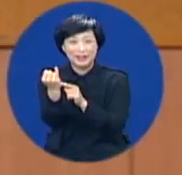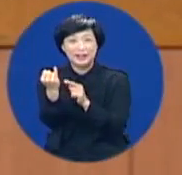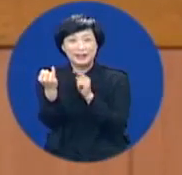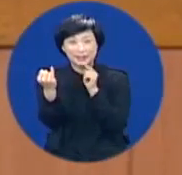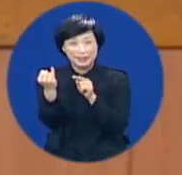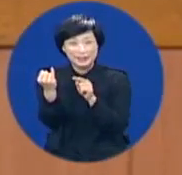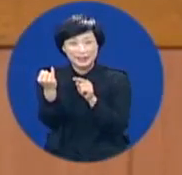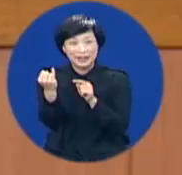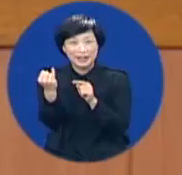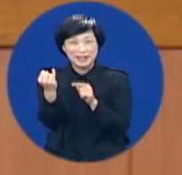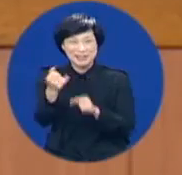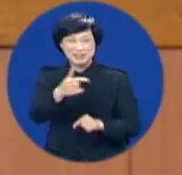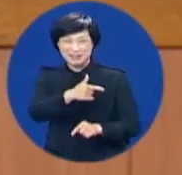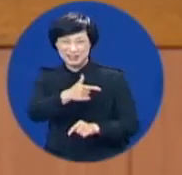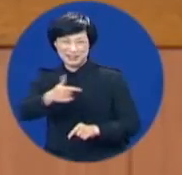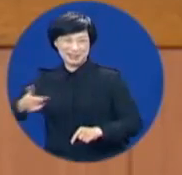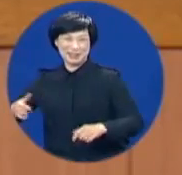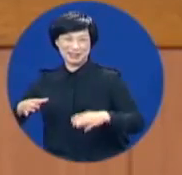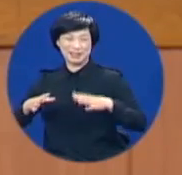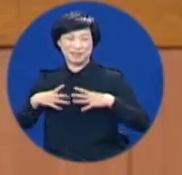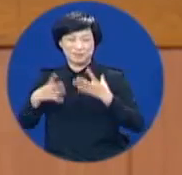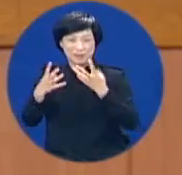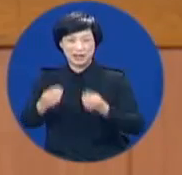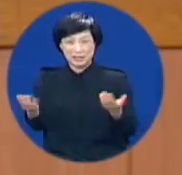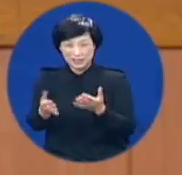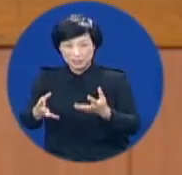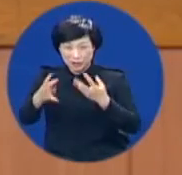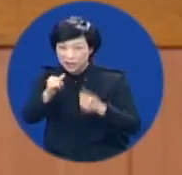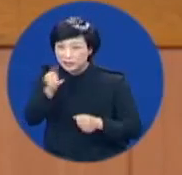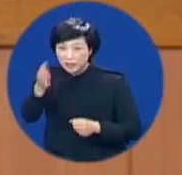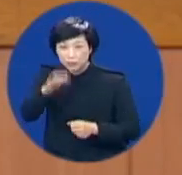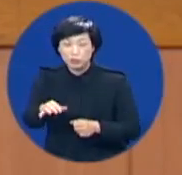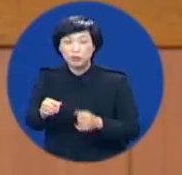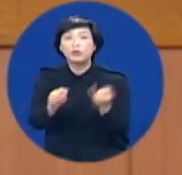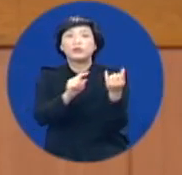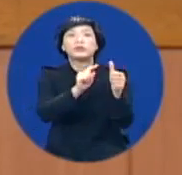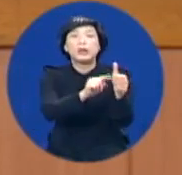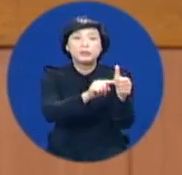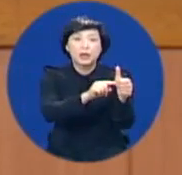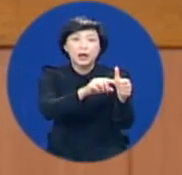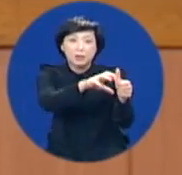아무리 큰 소리를 해도 남자에게서 나왔기